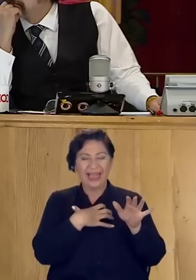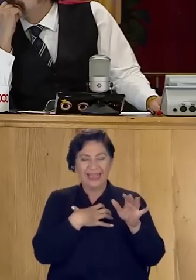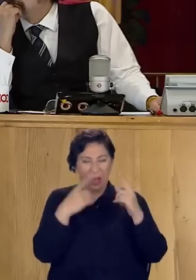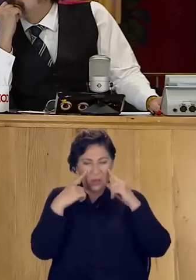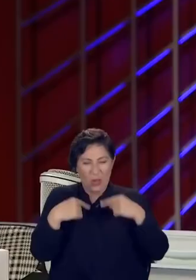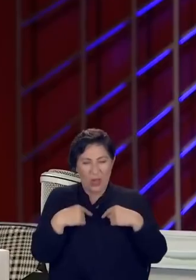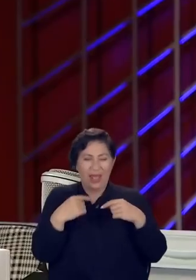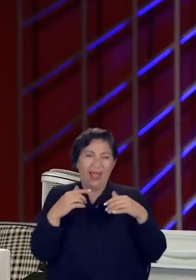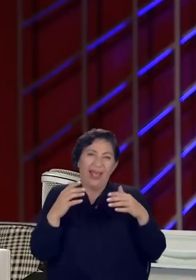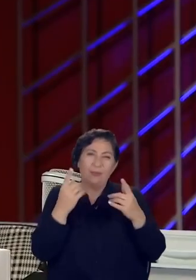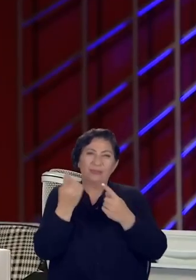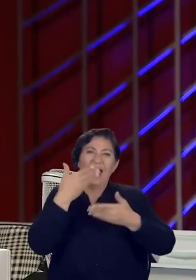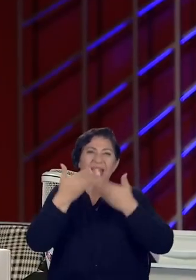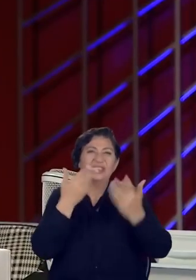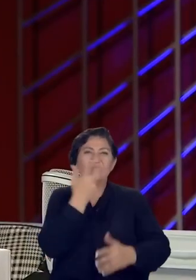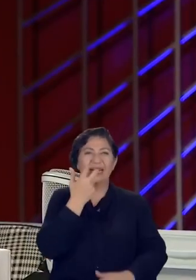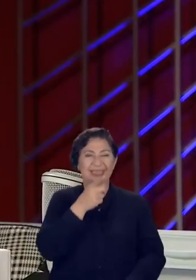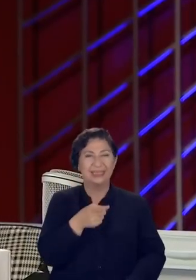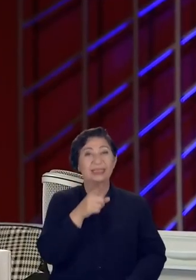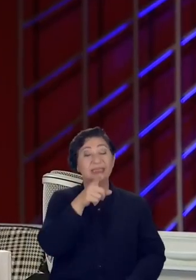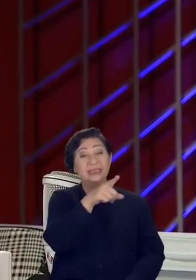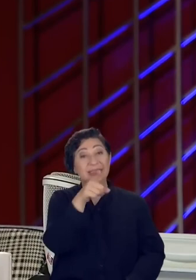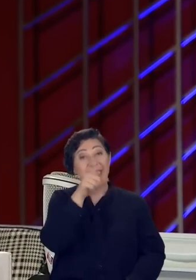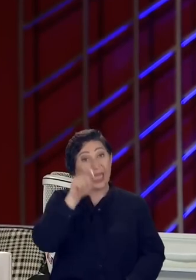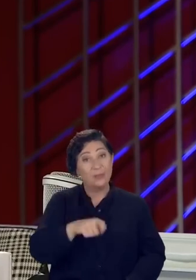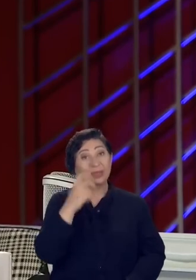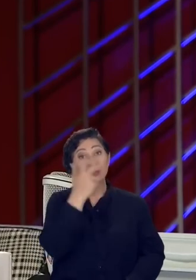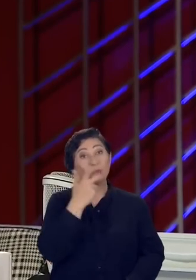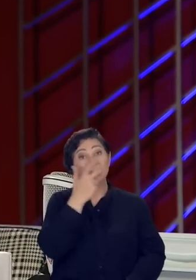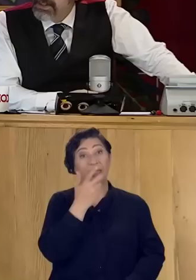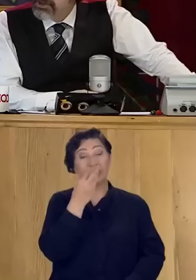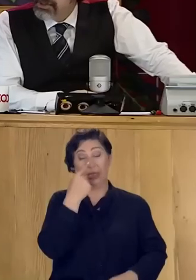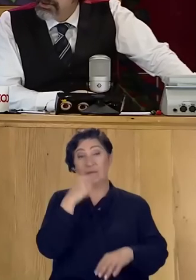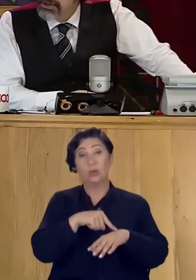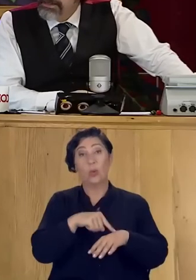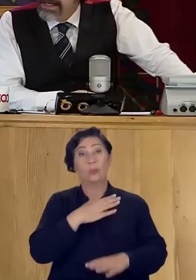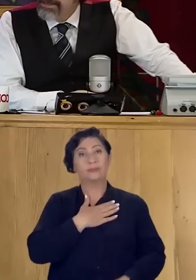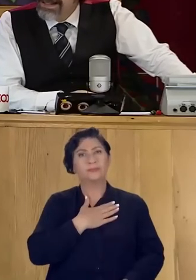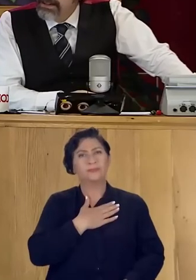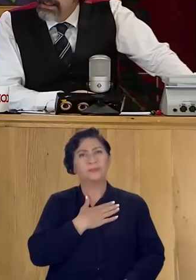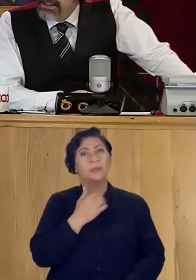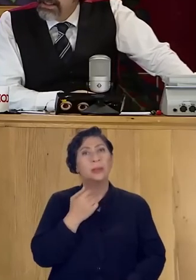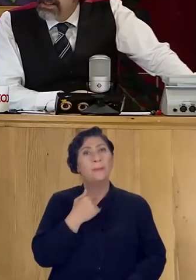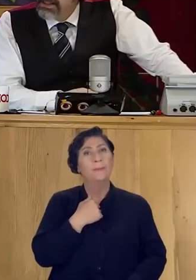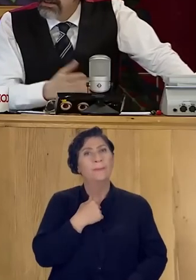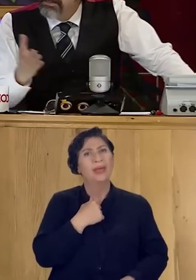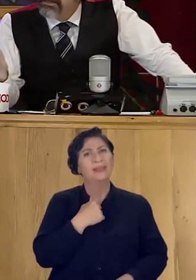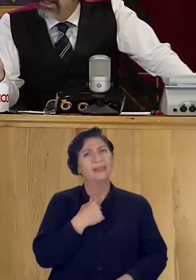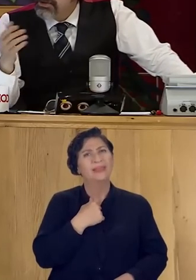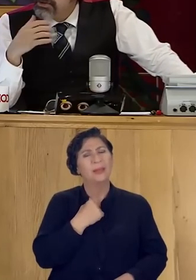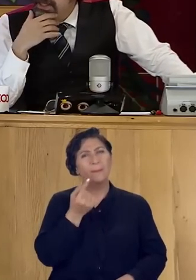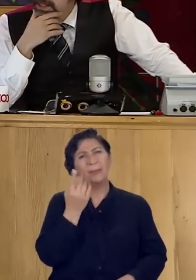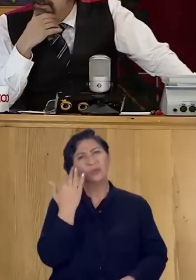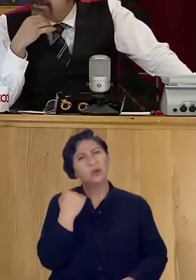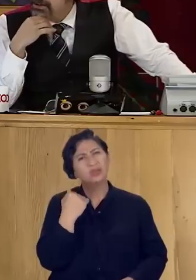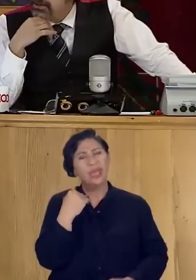bir anı yansıtan bir şarkı oldu. Aslında sizin yaptığınız müziğe ben daha çok inanıyorum. Açıkça söyleyeyim. Yani ben